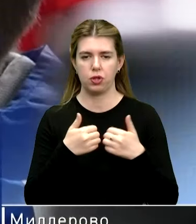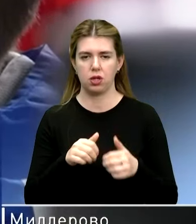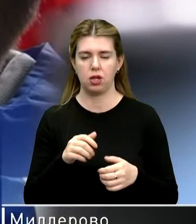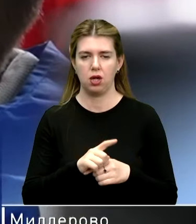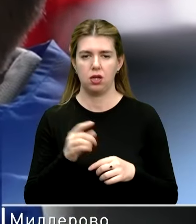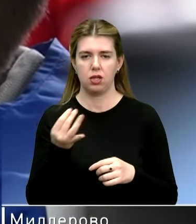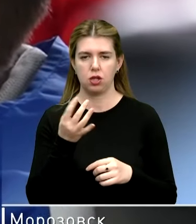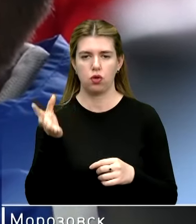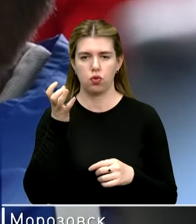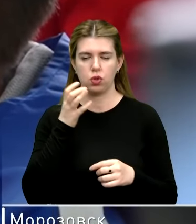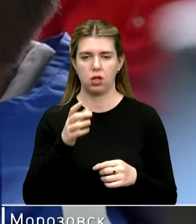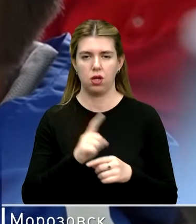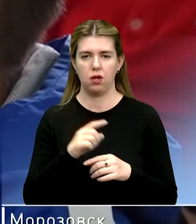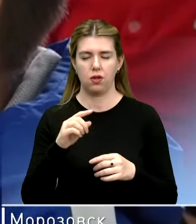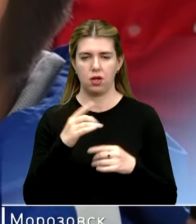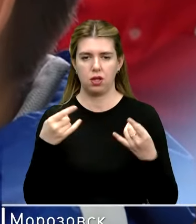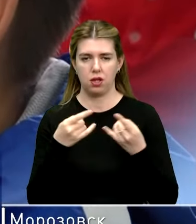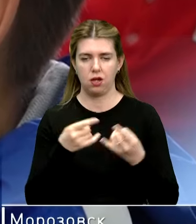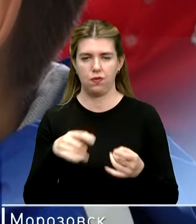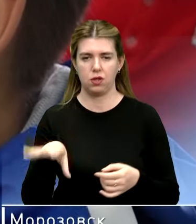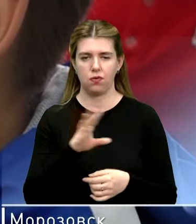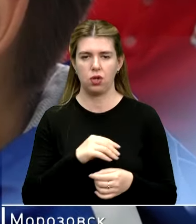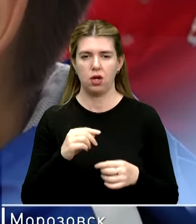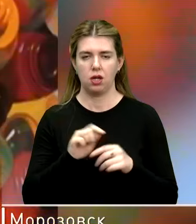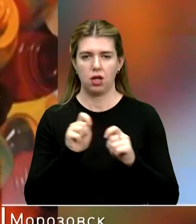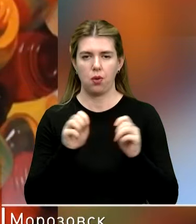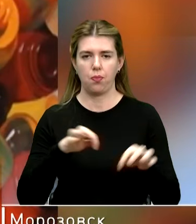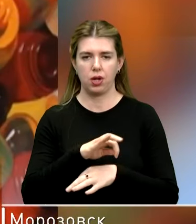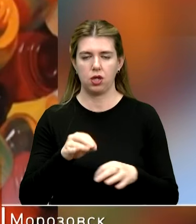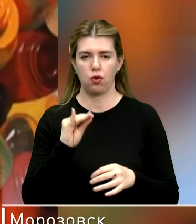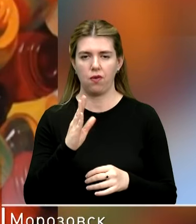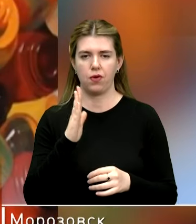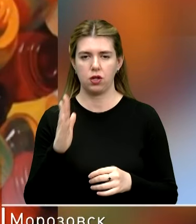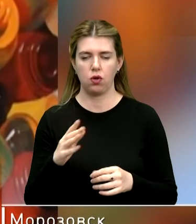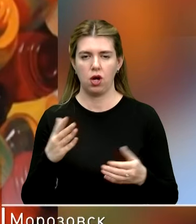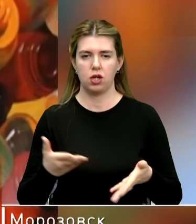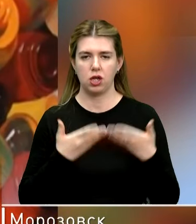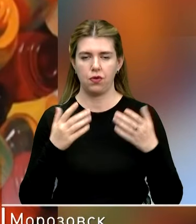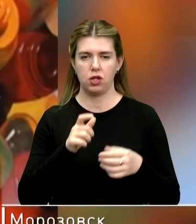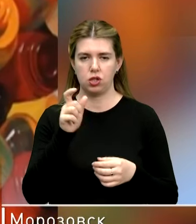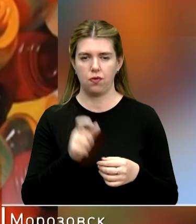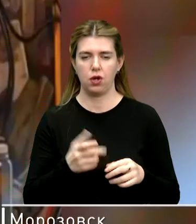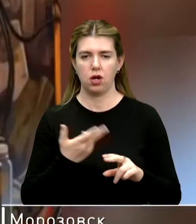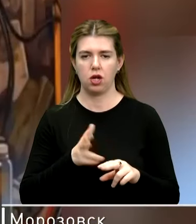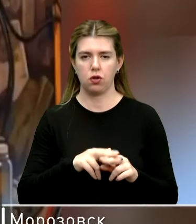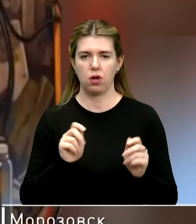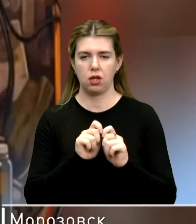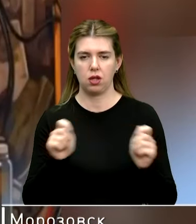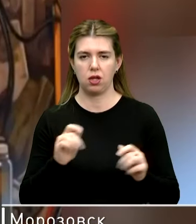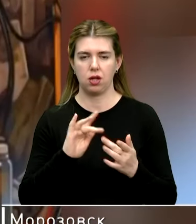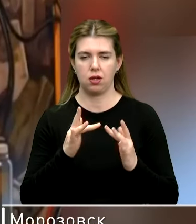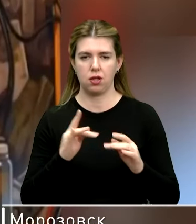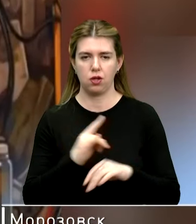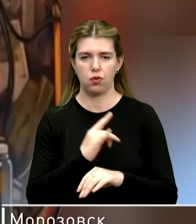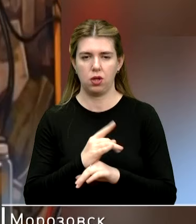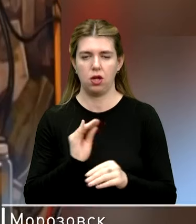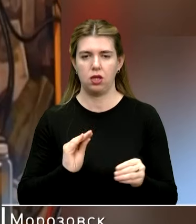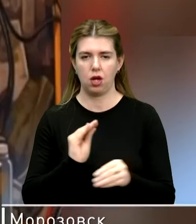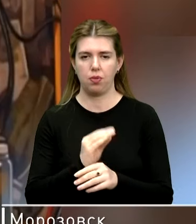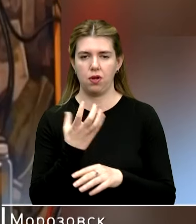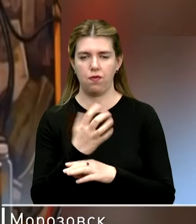не без интереса слушают виртуальных педагогов. Создатель проекта Юрий Вороной оживляет персонажей, которых создала нейросеть, и